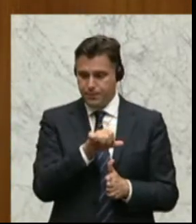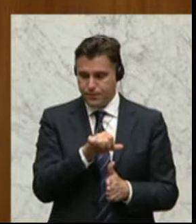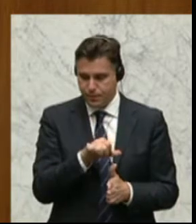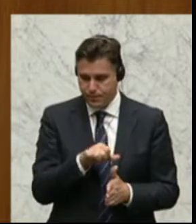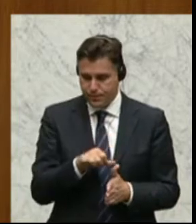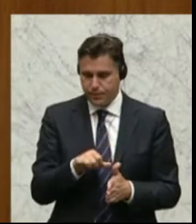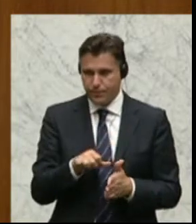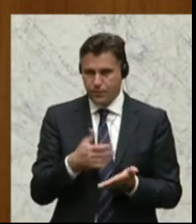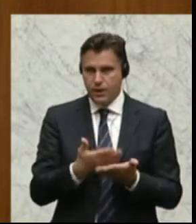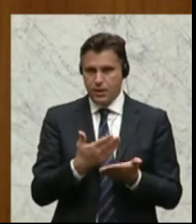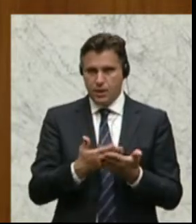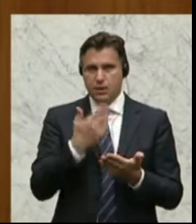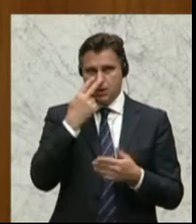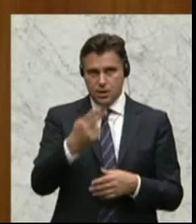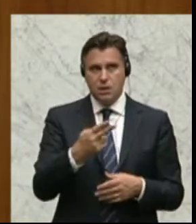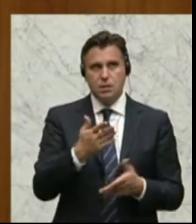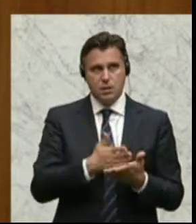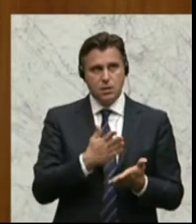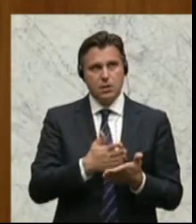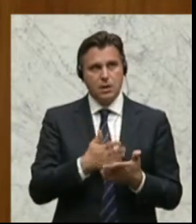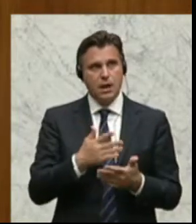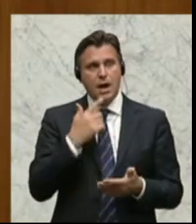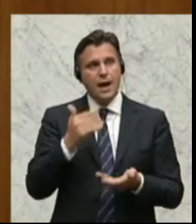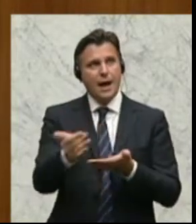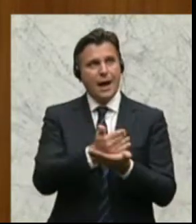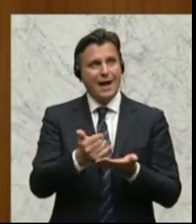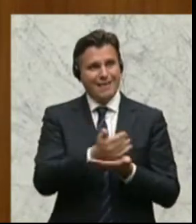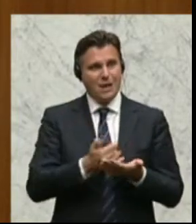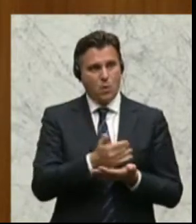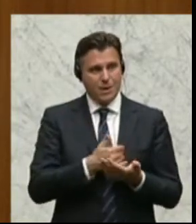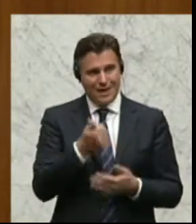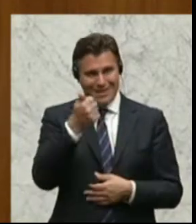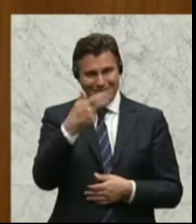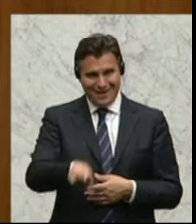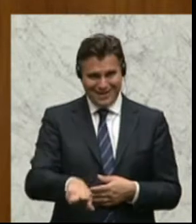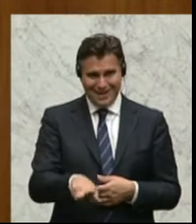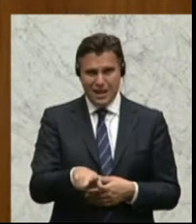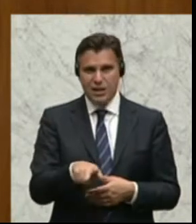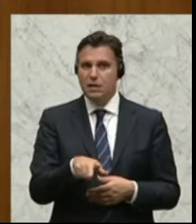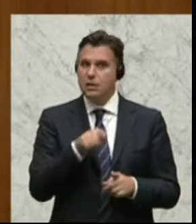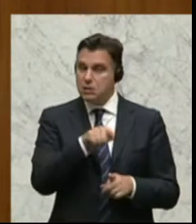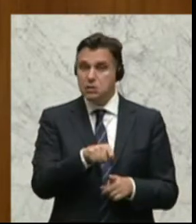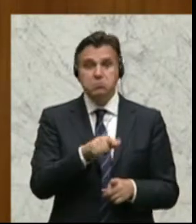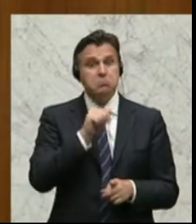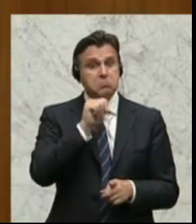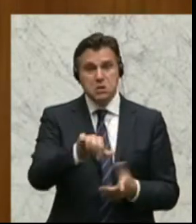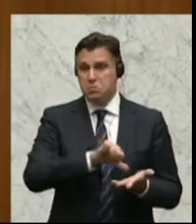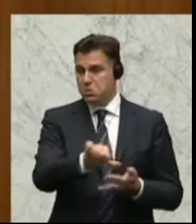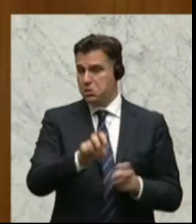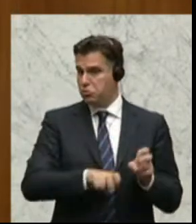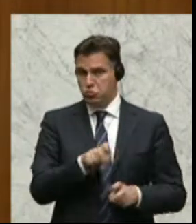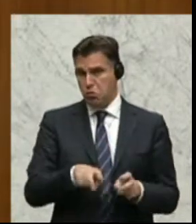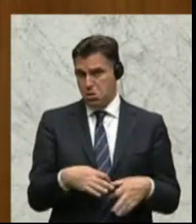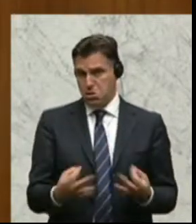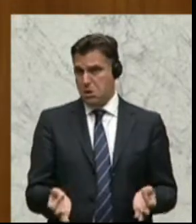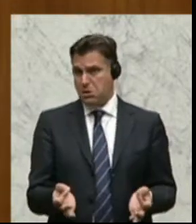mehr als ein Drittel der Einkommensbezieherinnen und Einkommensbezieher gar keine Einkommenssteuern bezahlt. Und unter